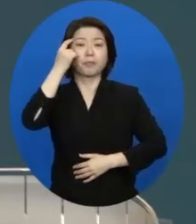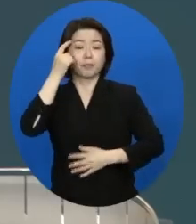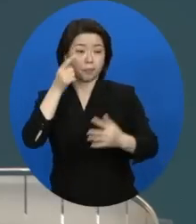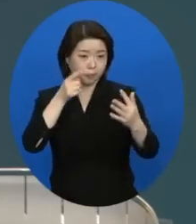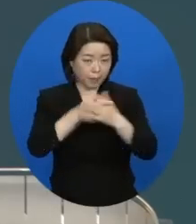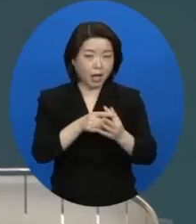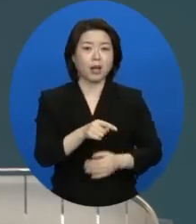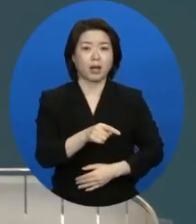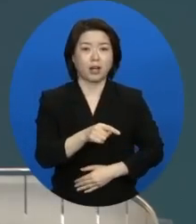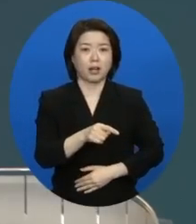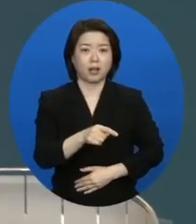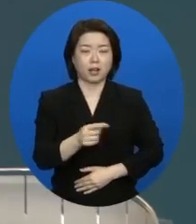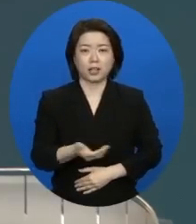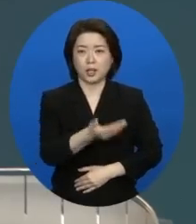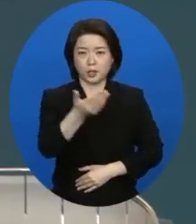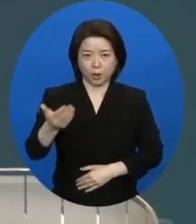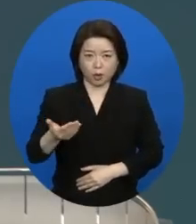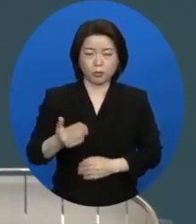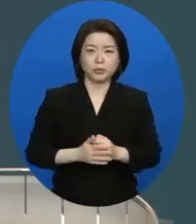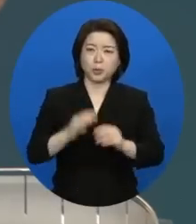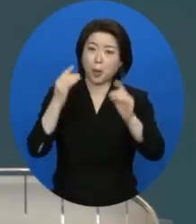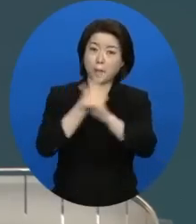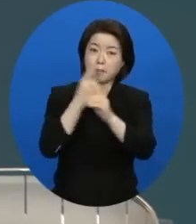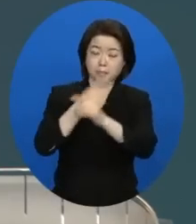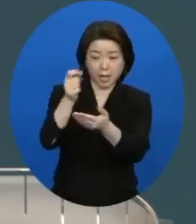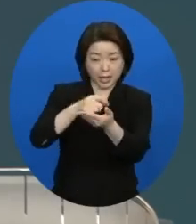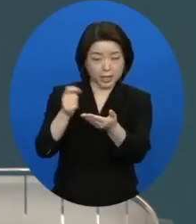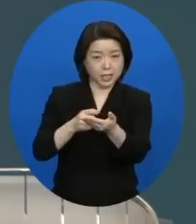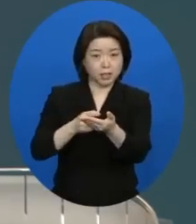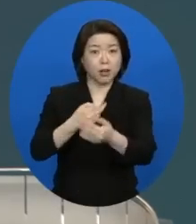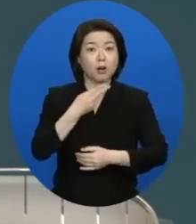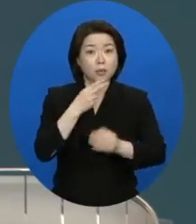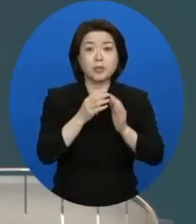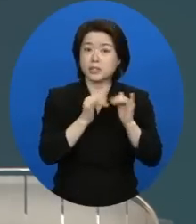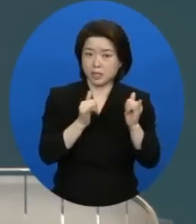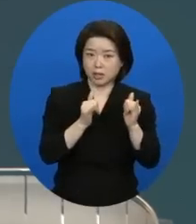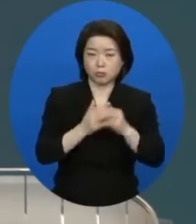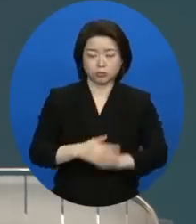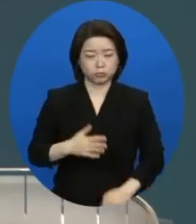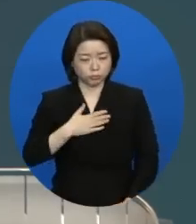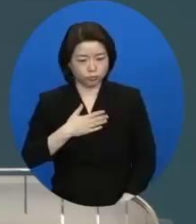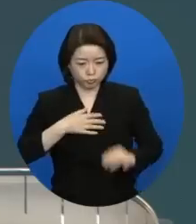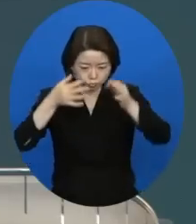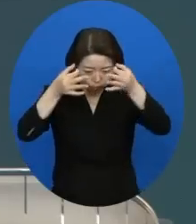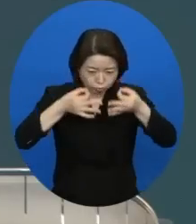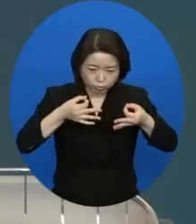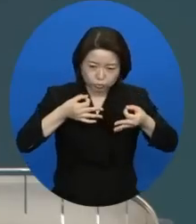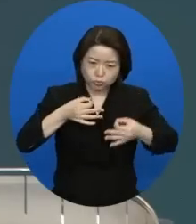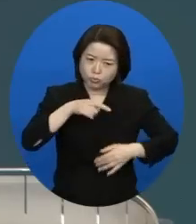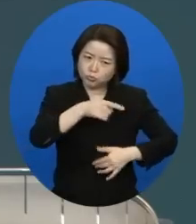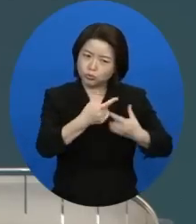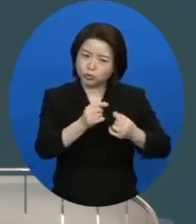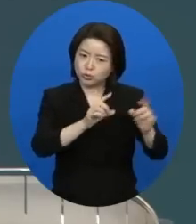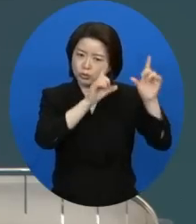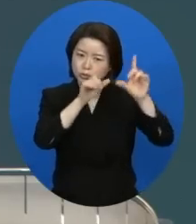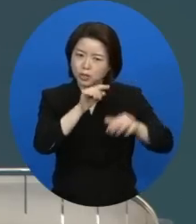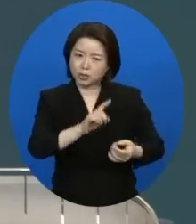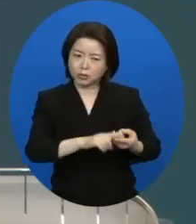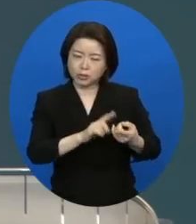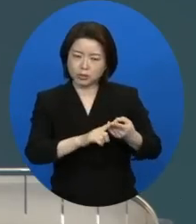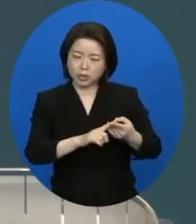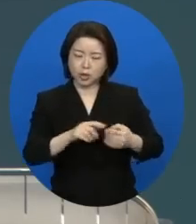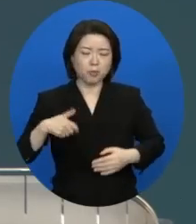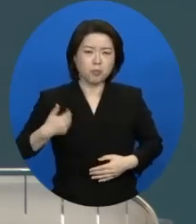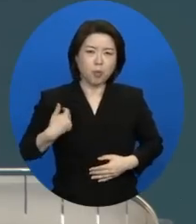거예요. 아마 여러분들도 매일 일기를 쓰지 않으시는 분들은 여러분이 그렇게 살고 있는 것 자체를 스스로가